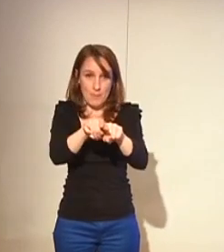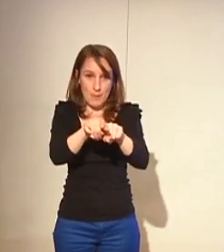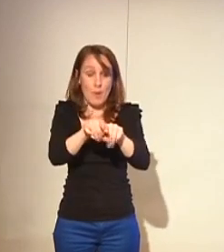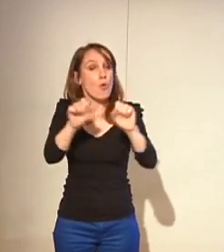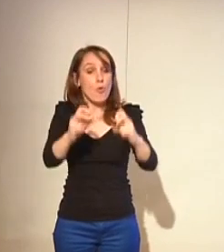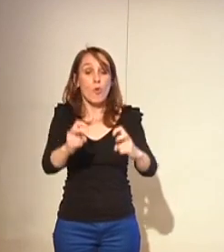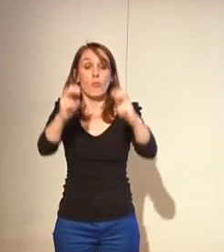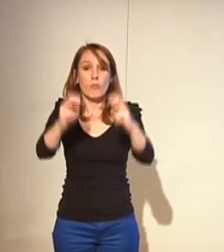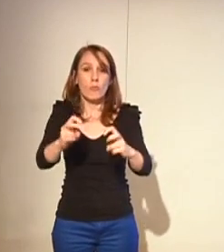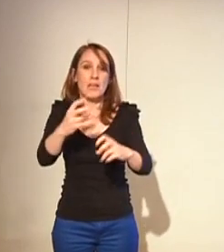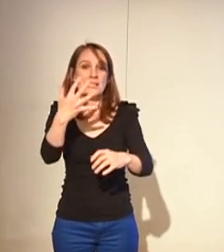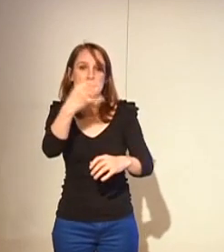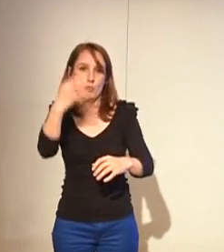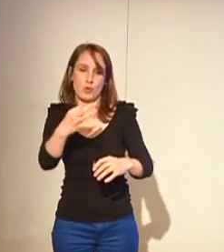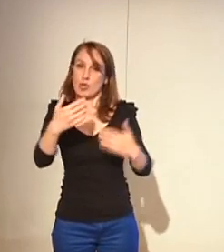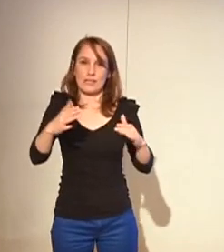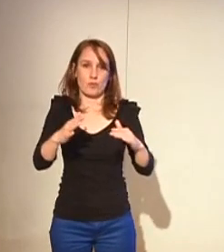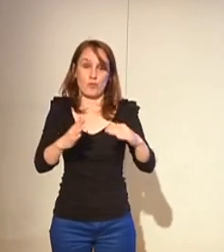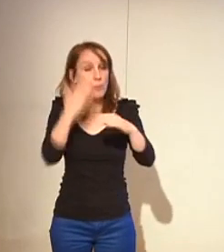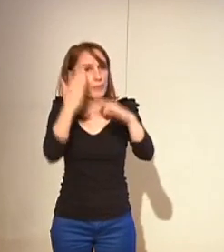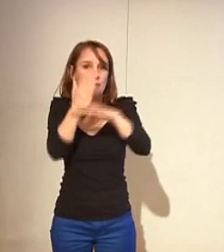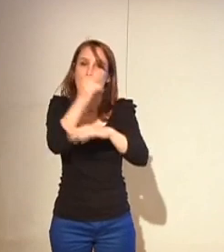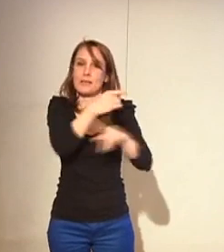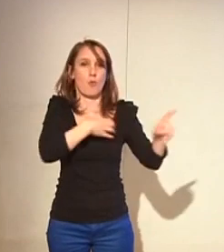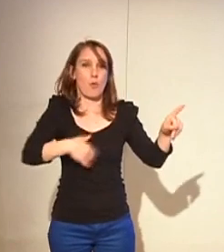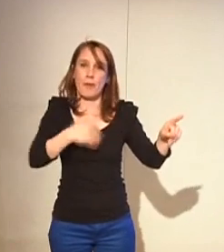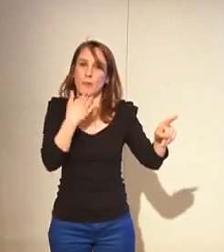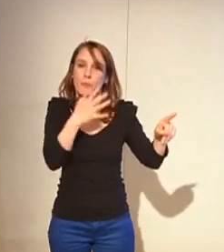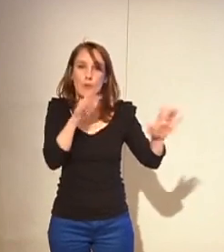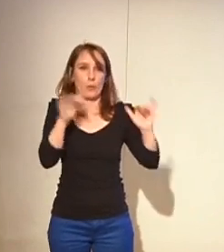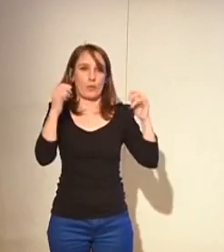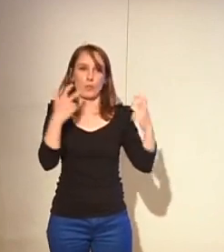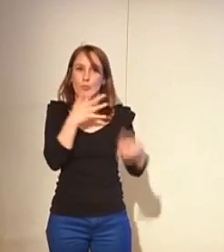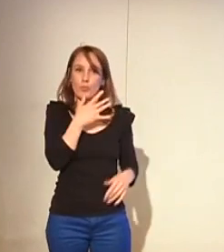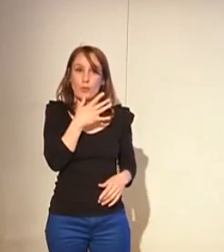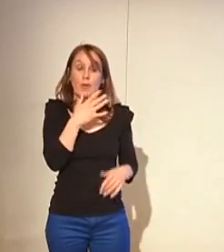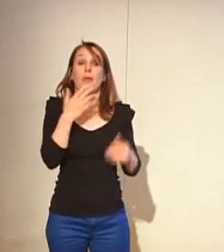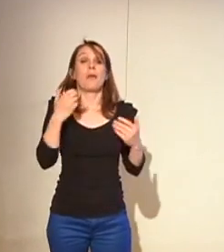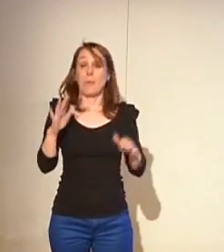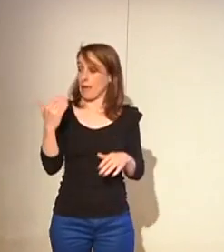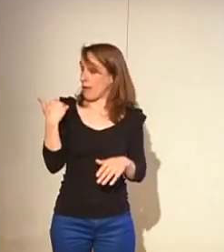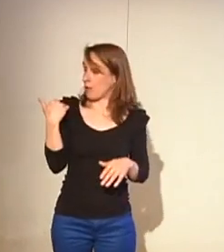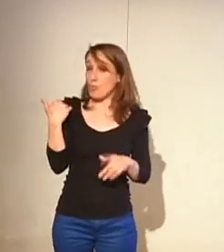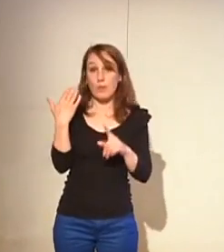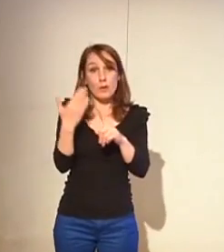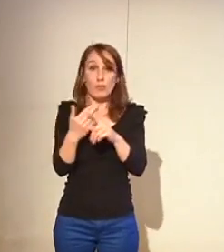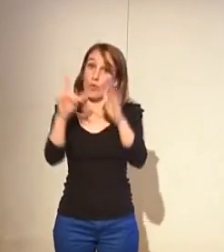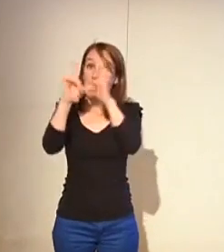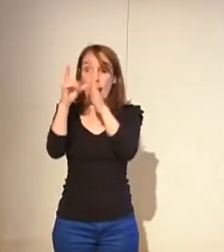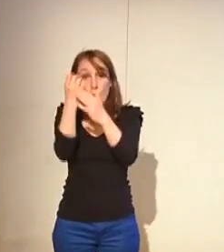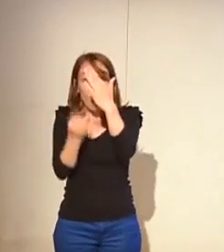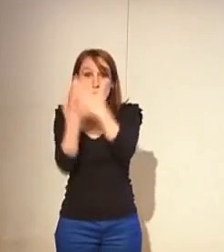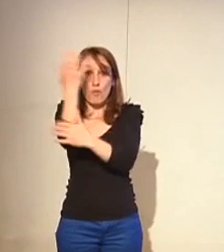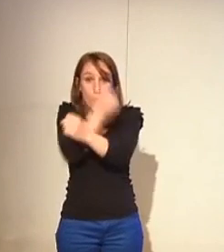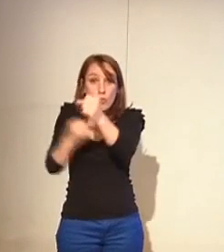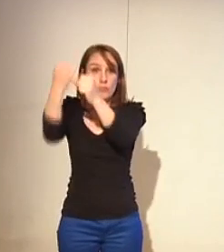% il se trouve que entre 2008 et aujourd'hui il y a une modification législative qui permet de